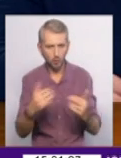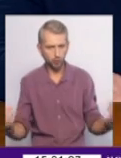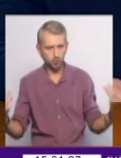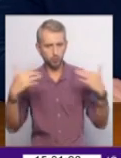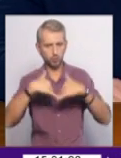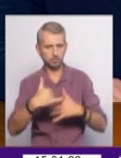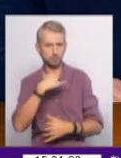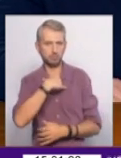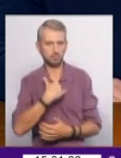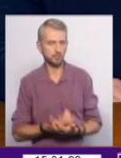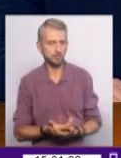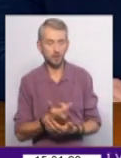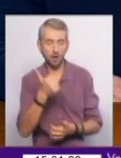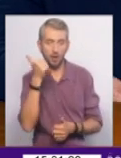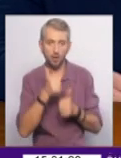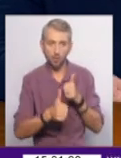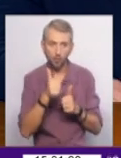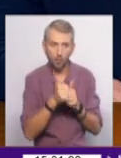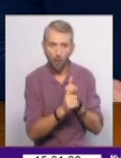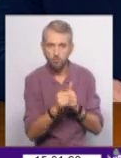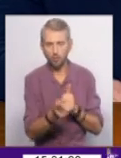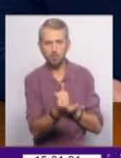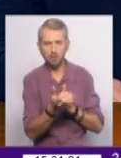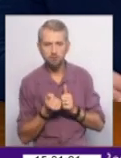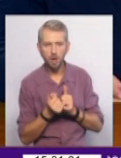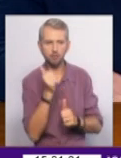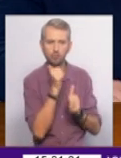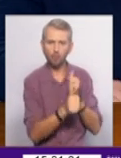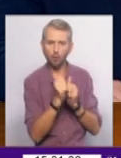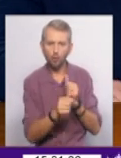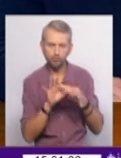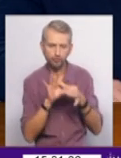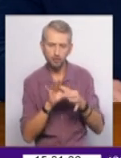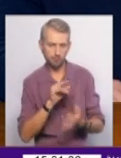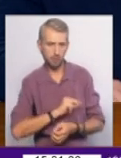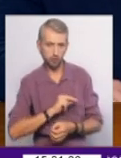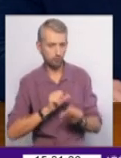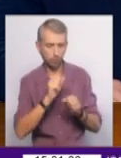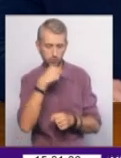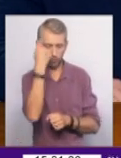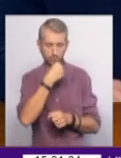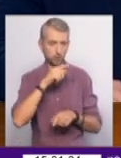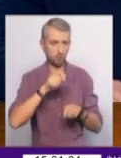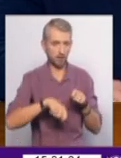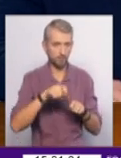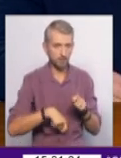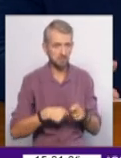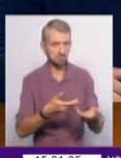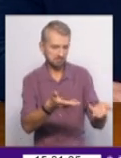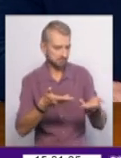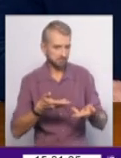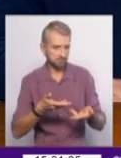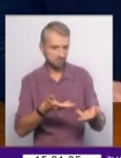І ми кожного приймаємо, з кожним працюємо. Ви можете це особисто перевірити. Ми вас запрошуємо також в приймальню